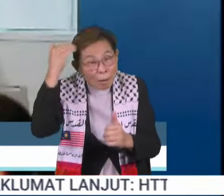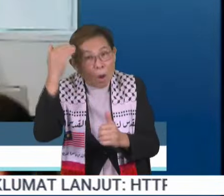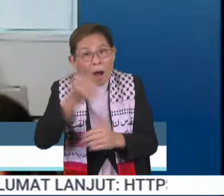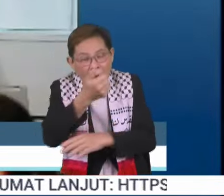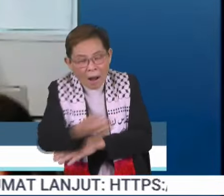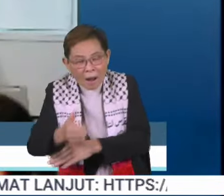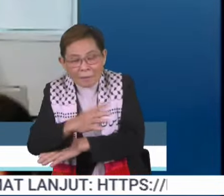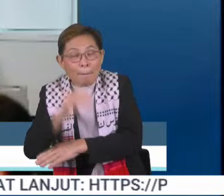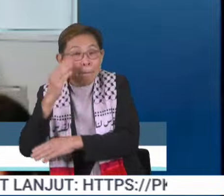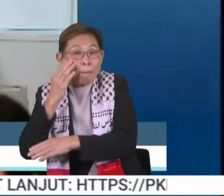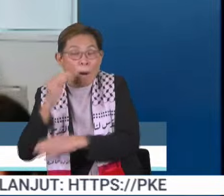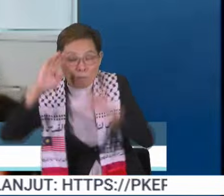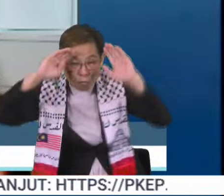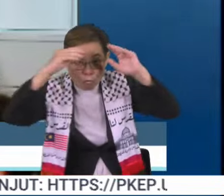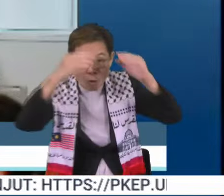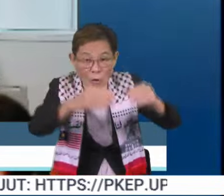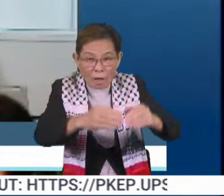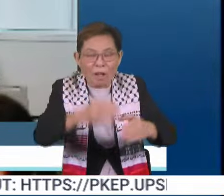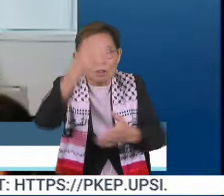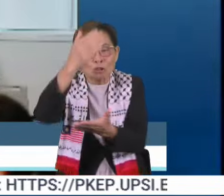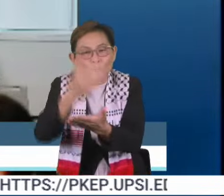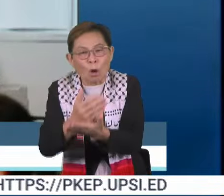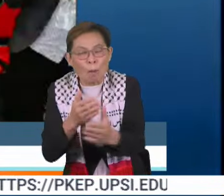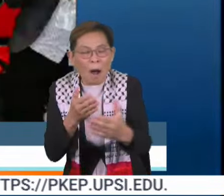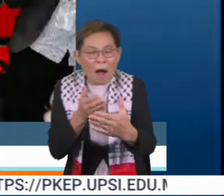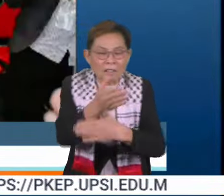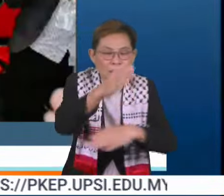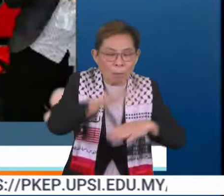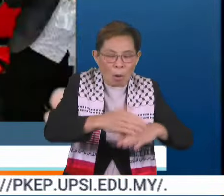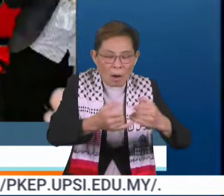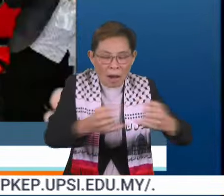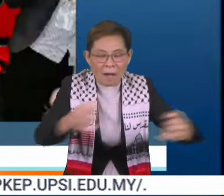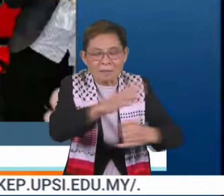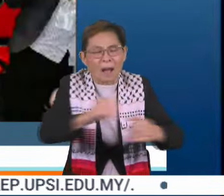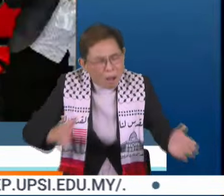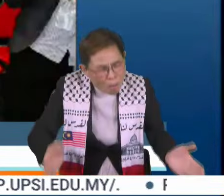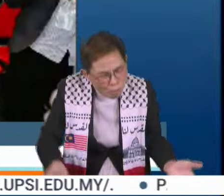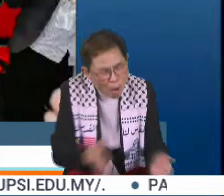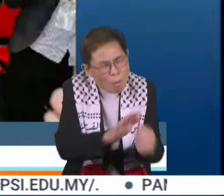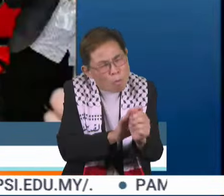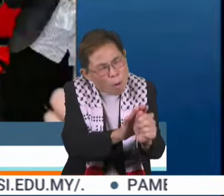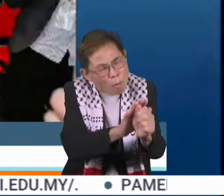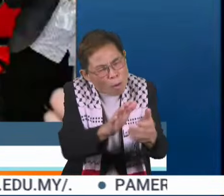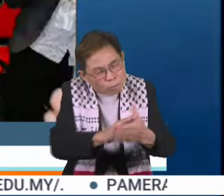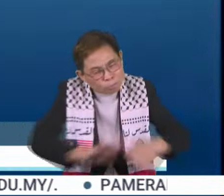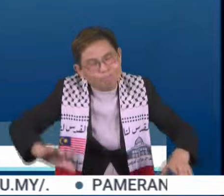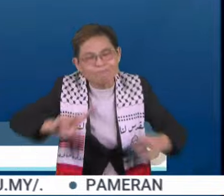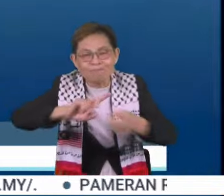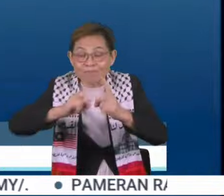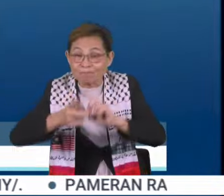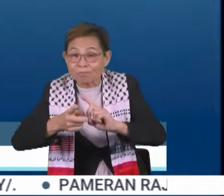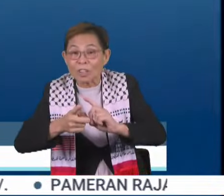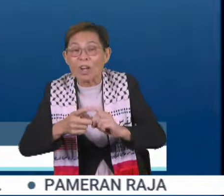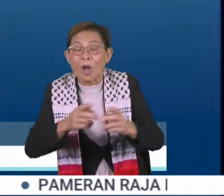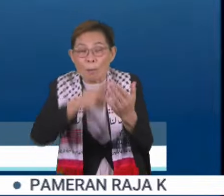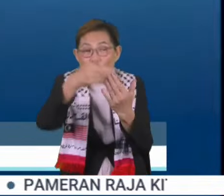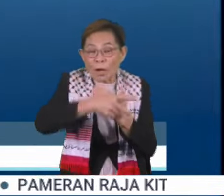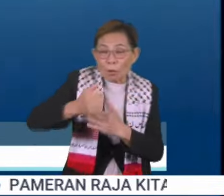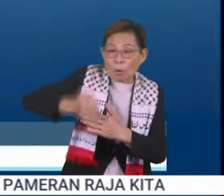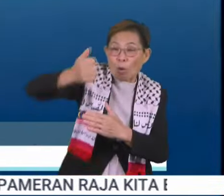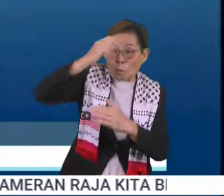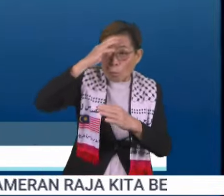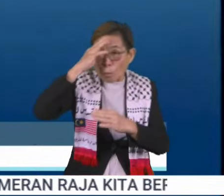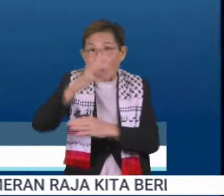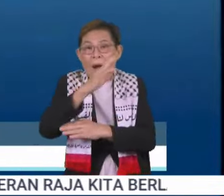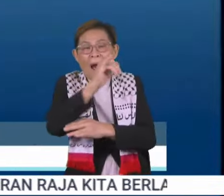dan pengalaman. Fokusnya perangi ancaman dalam talian dan menggalakkan keselamatan digital. Inisiatif utama